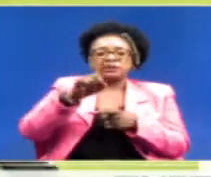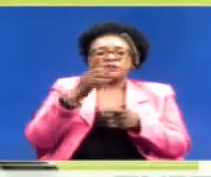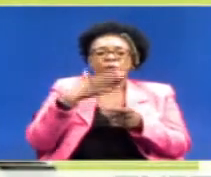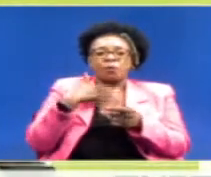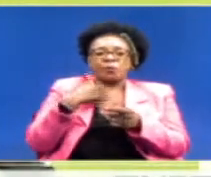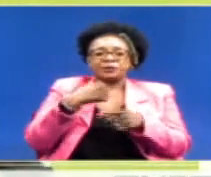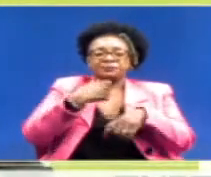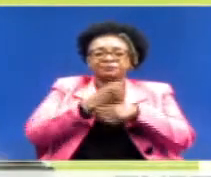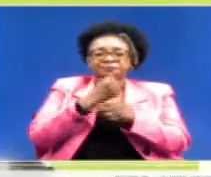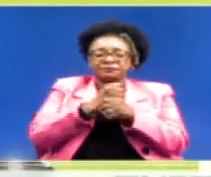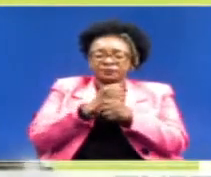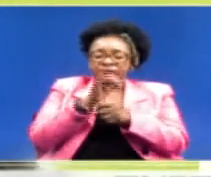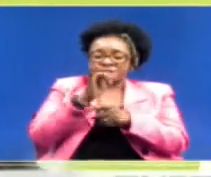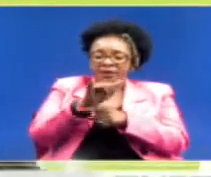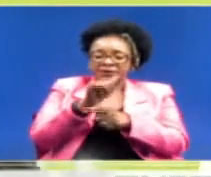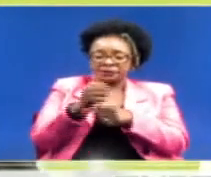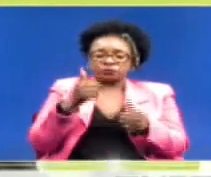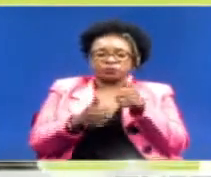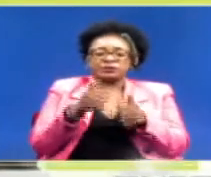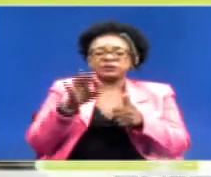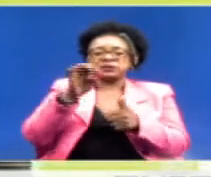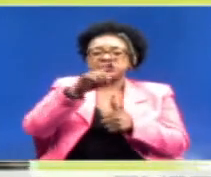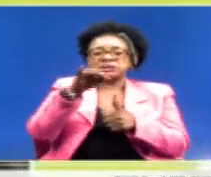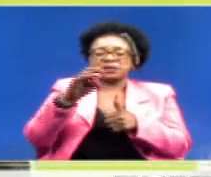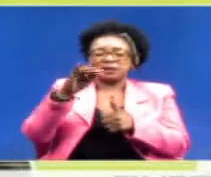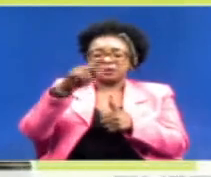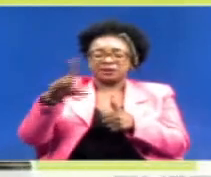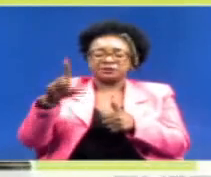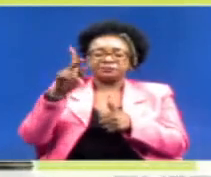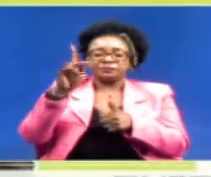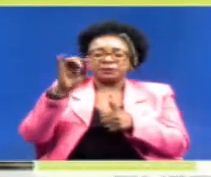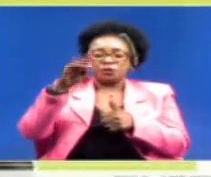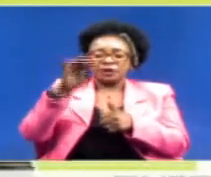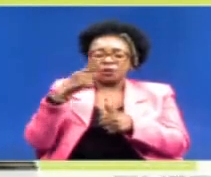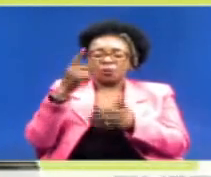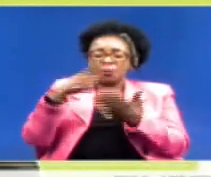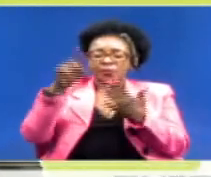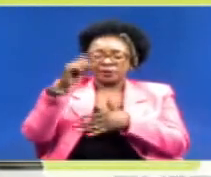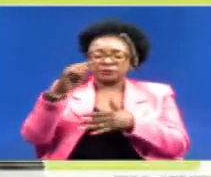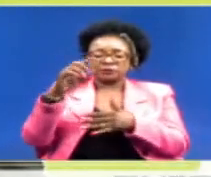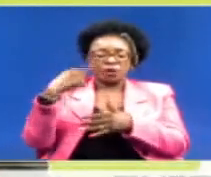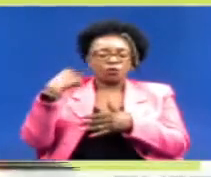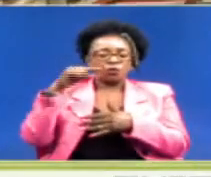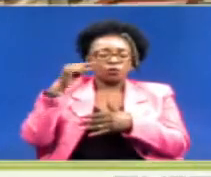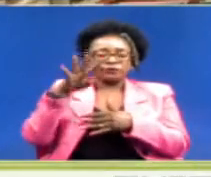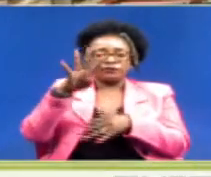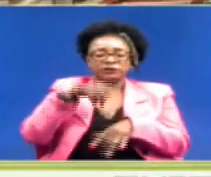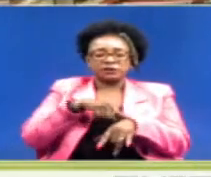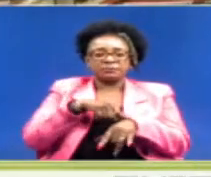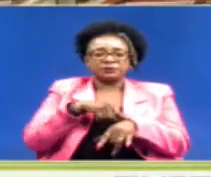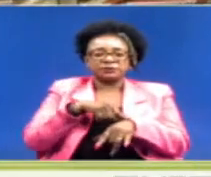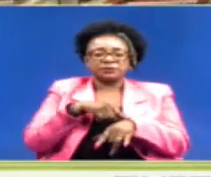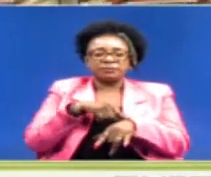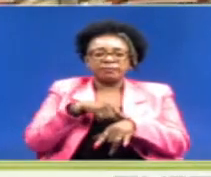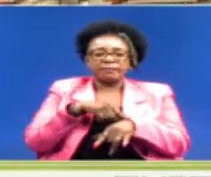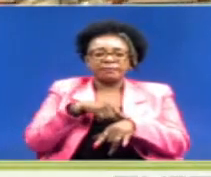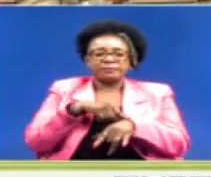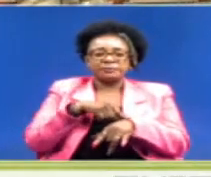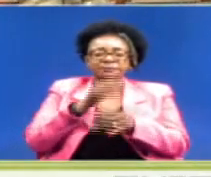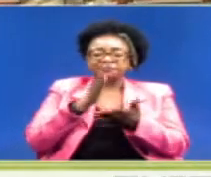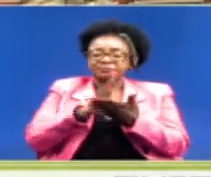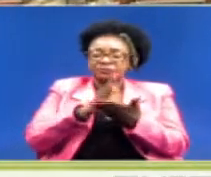alichokuwa kikifanya baba yao Ezekiel Kemboi Cheboi aliyeshinda dhahabu ya dunia mara 4. Imekuwa ni ngumu